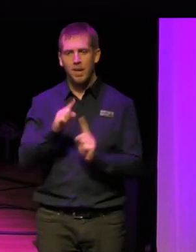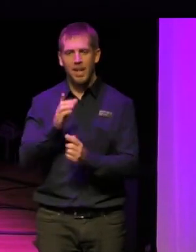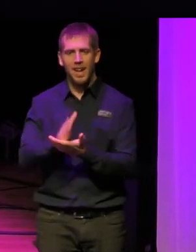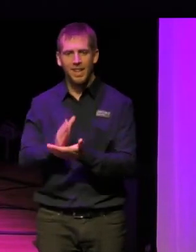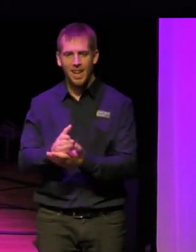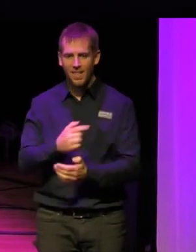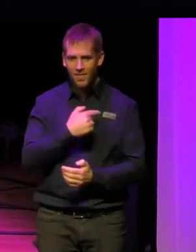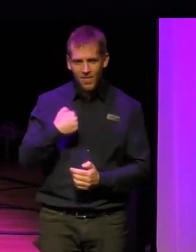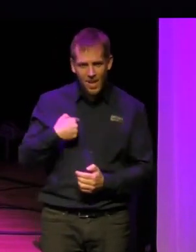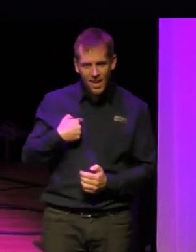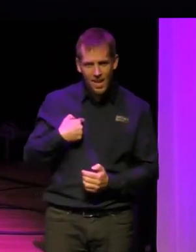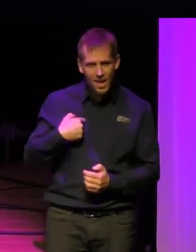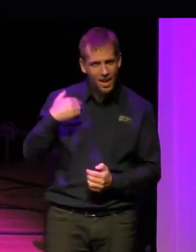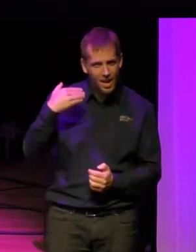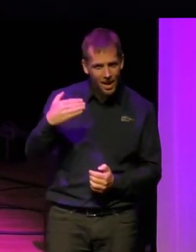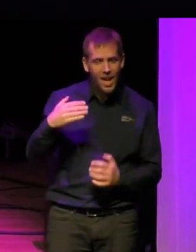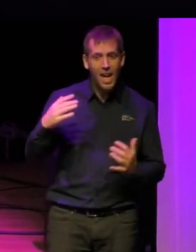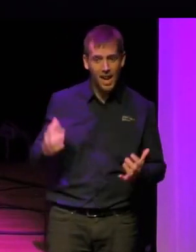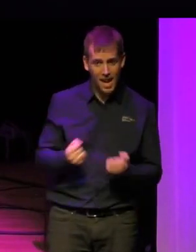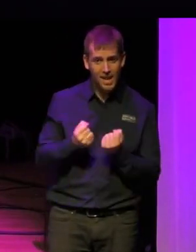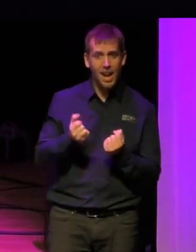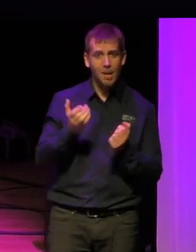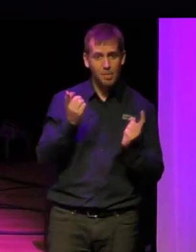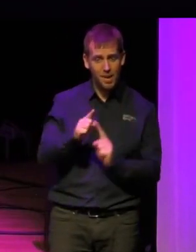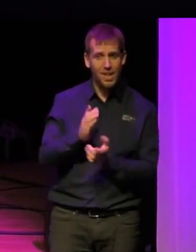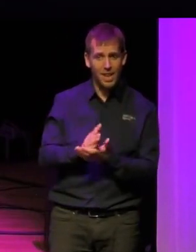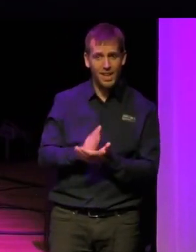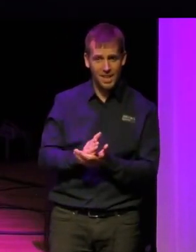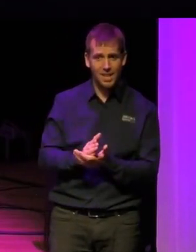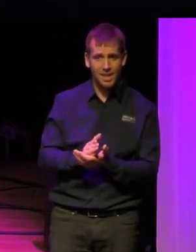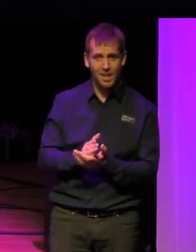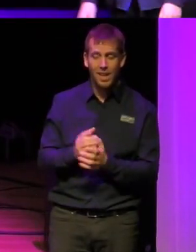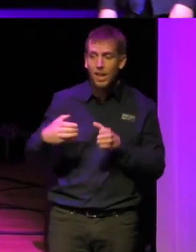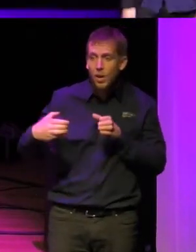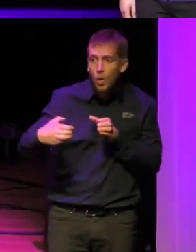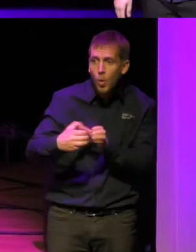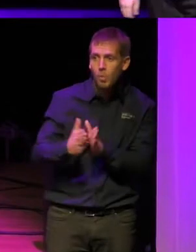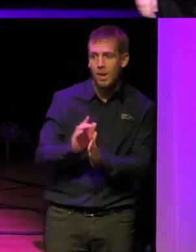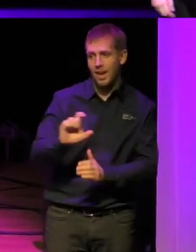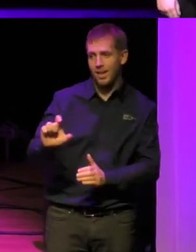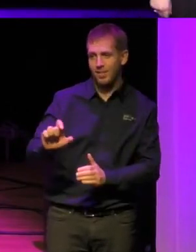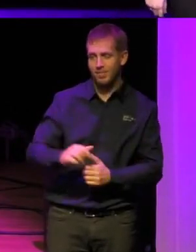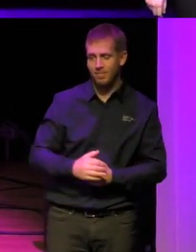rädda mänskliga rättigheter tillsammans med er. Tack så hemskt mycket.